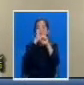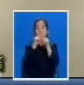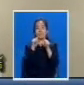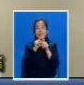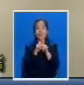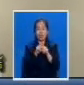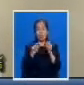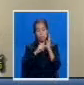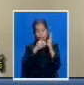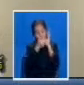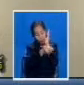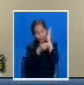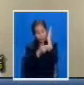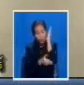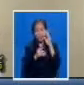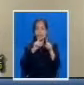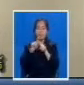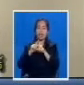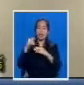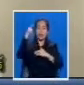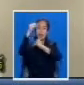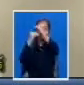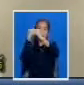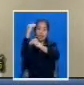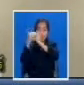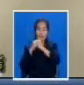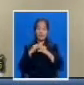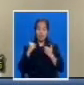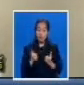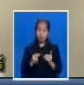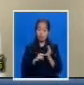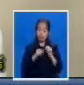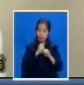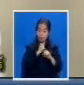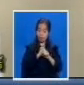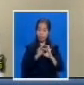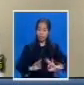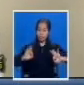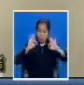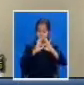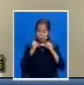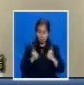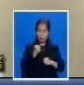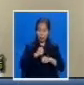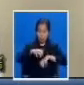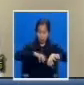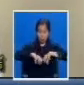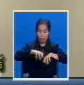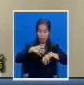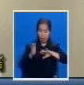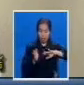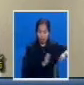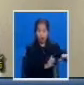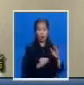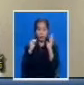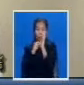ามแนวตะวันตกตะวันออกที่จะมีการพัฒนานะครับอันนี้ก็เป็นงานสำคัญที่ได้มีการดำเนินการไปส่วนในกรุงเทพมหานคร